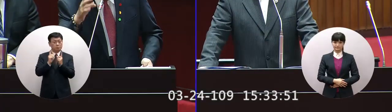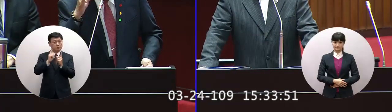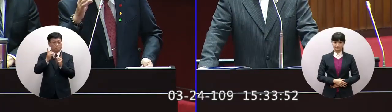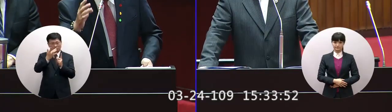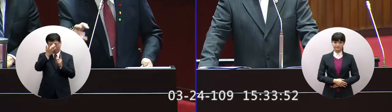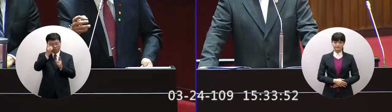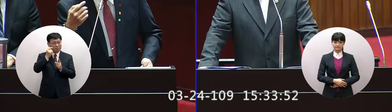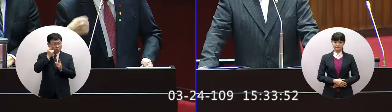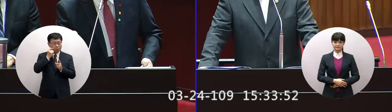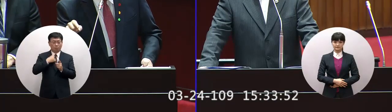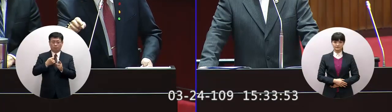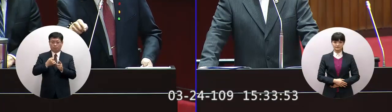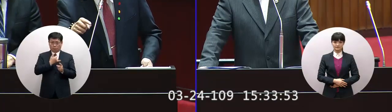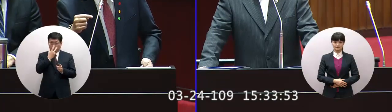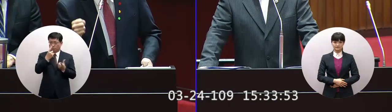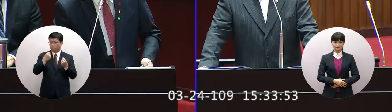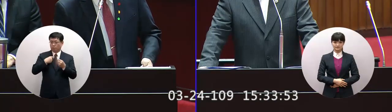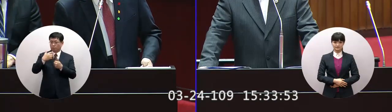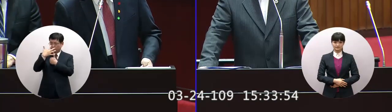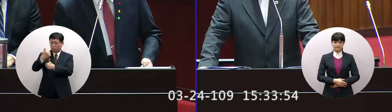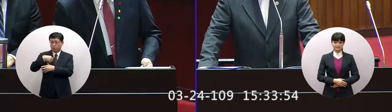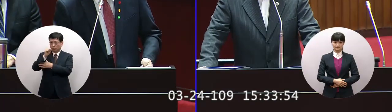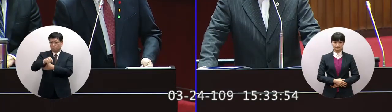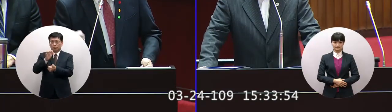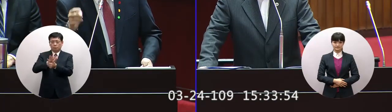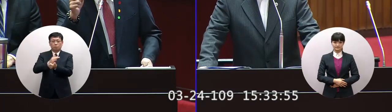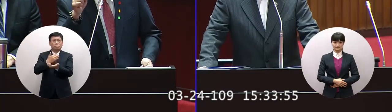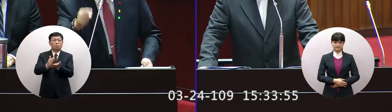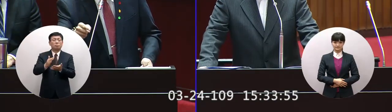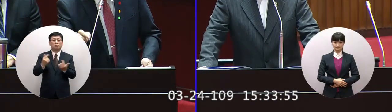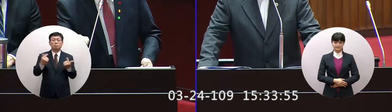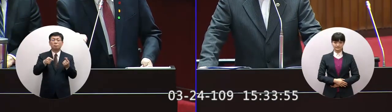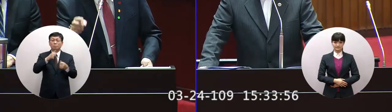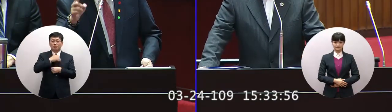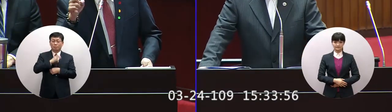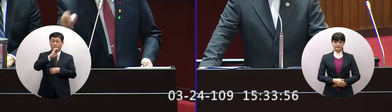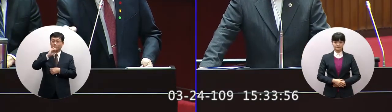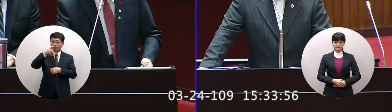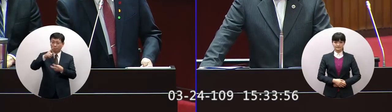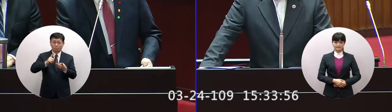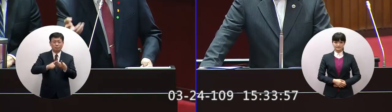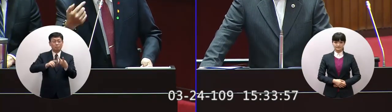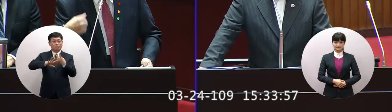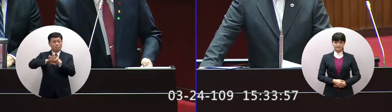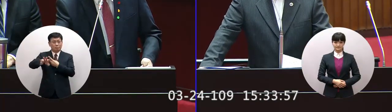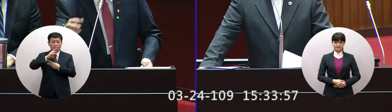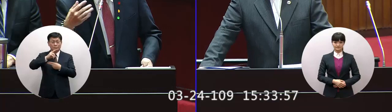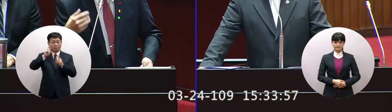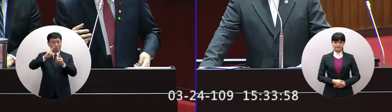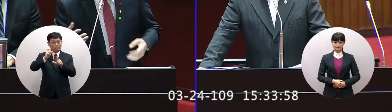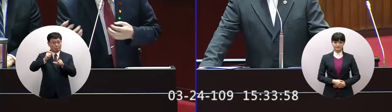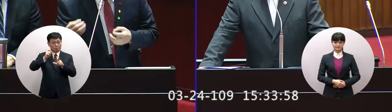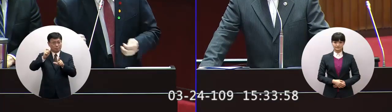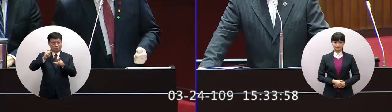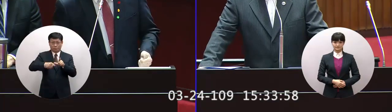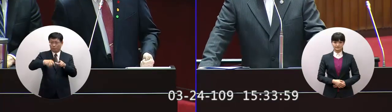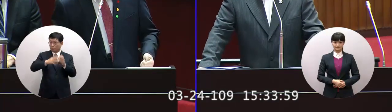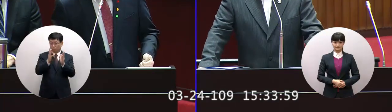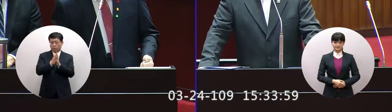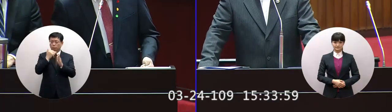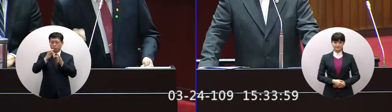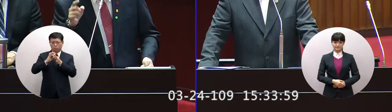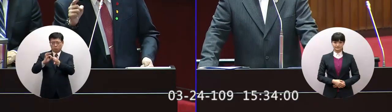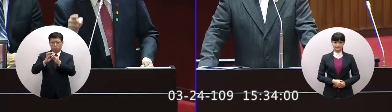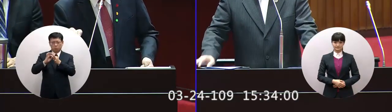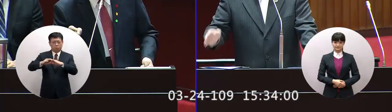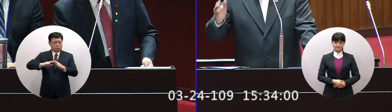难，能加入找我都愿意来帮他解决。所以像 CIP 啦、Northland Power 这些都随时跟我们保